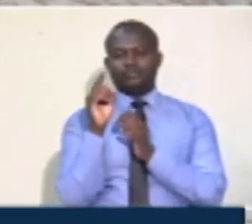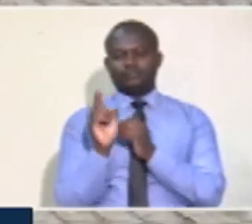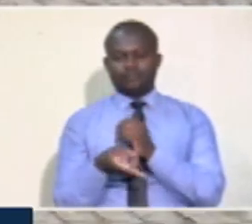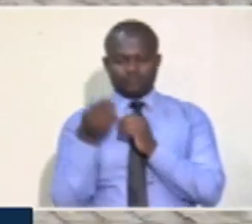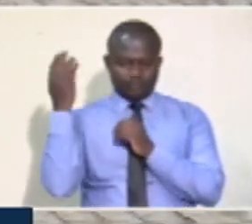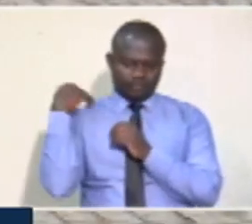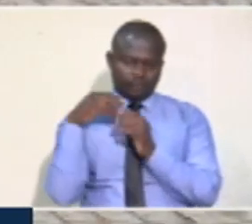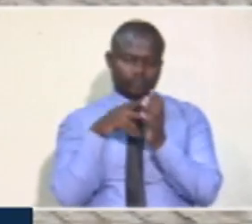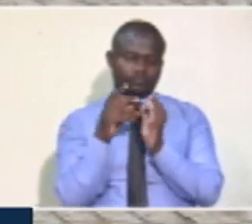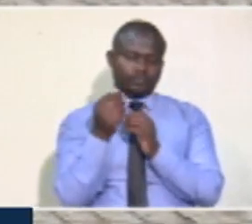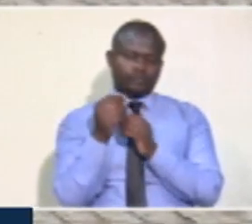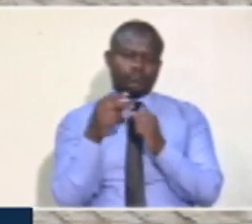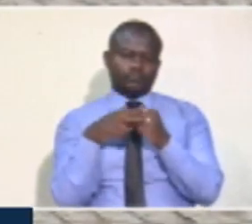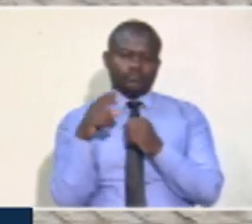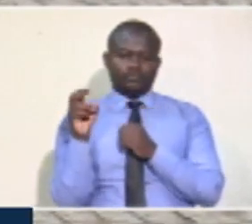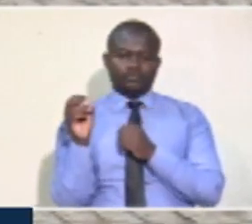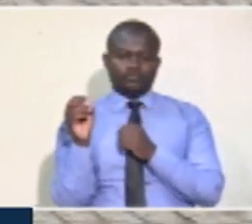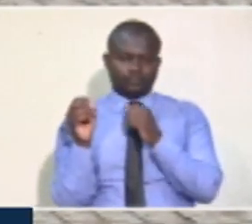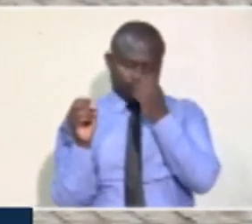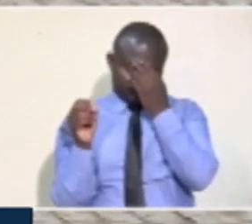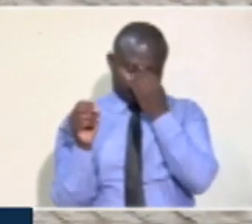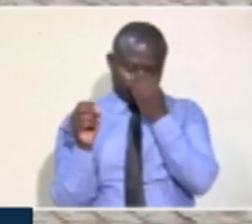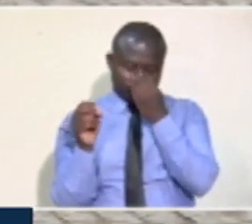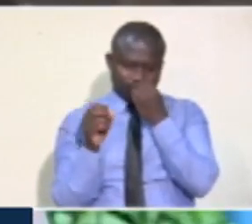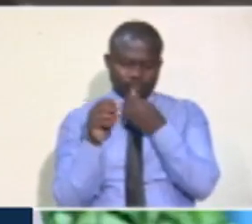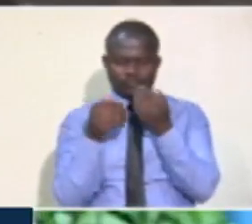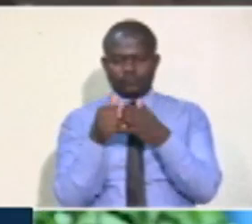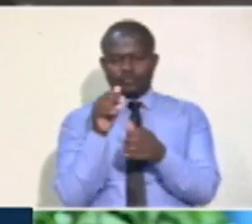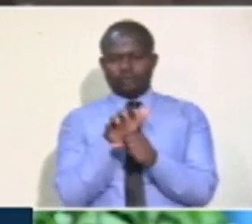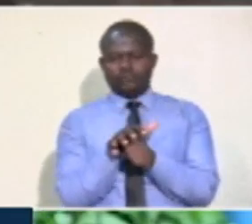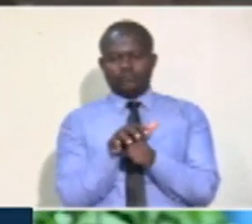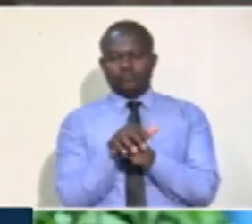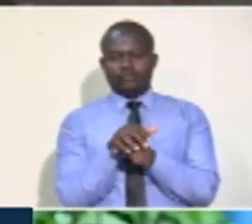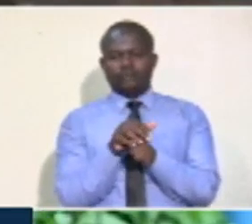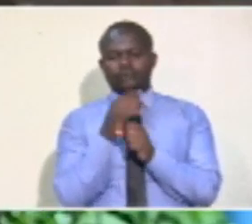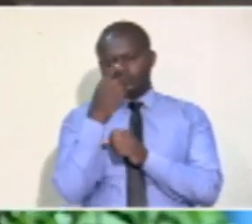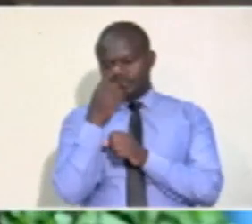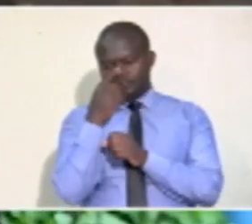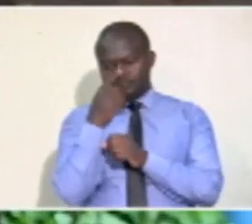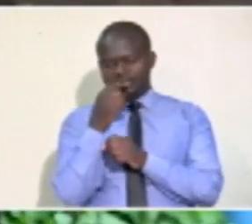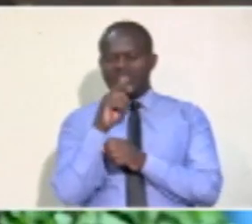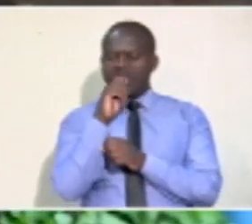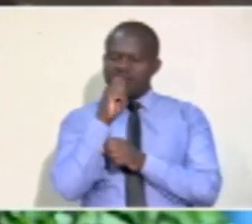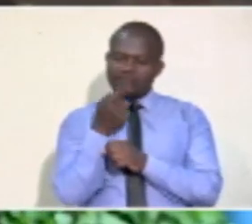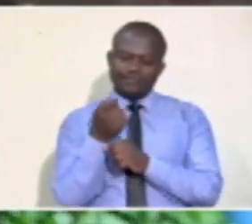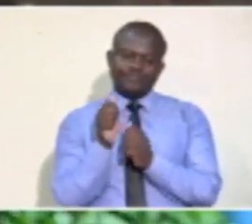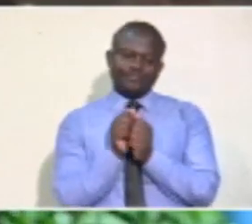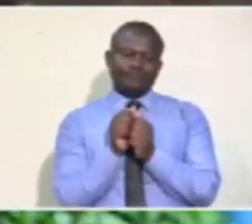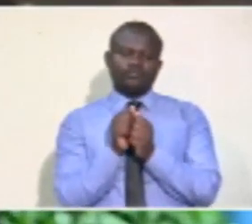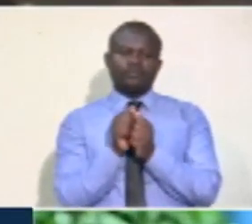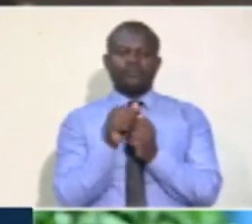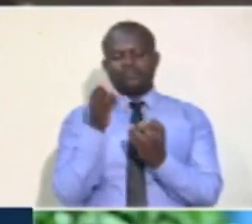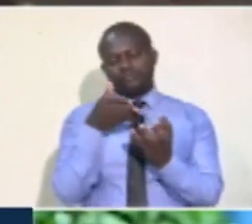mbere cyaguraga amafaranga 700 niyo yabaga ari meshi inyanya intoryi